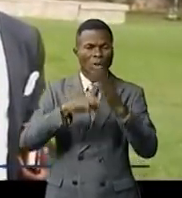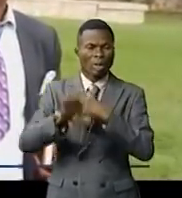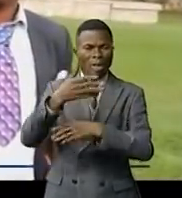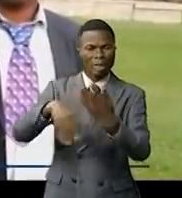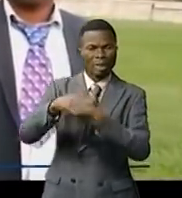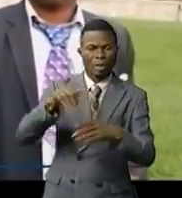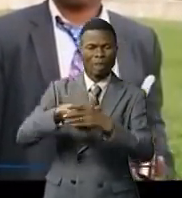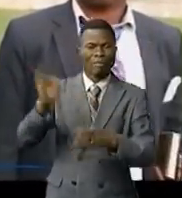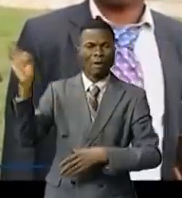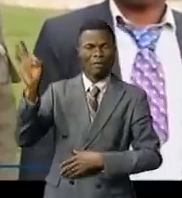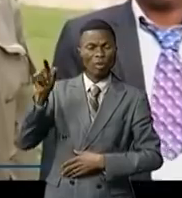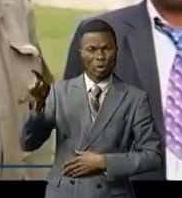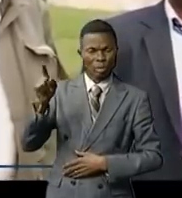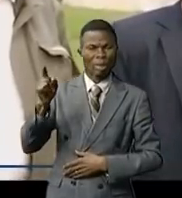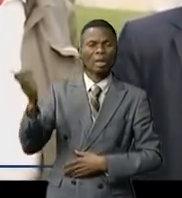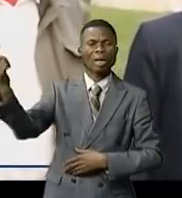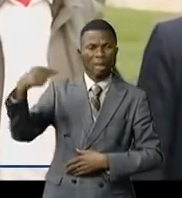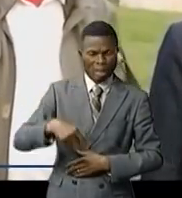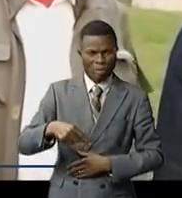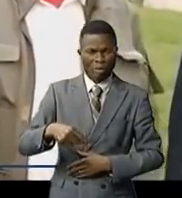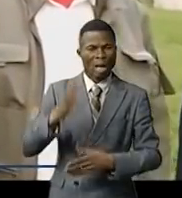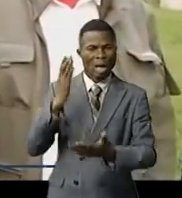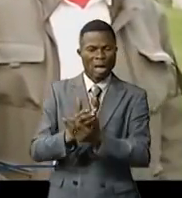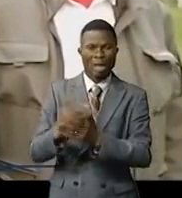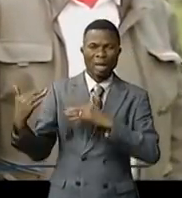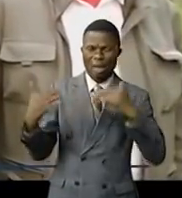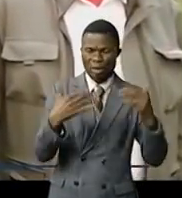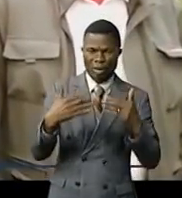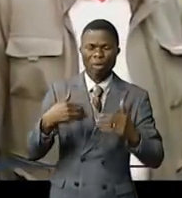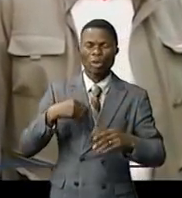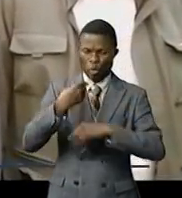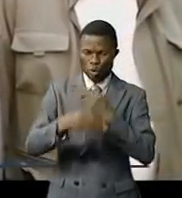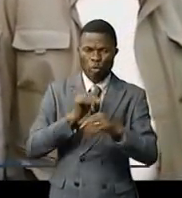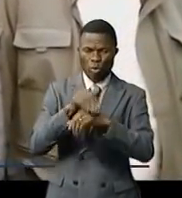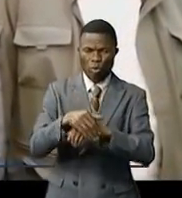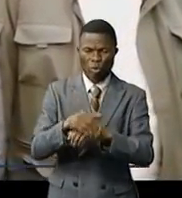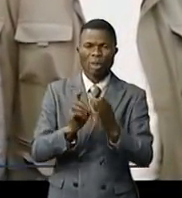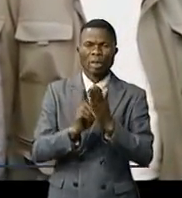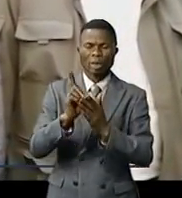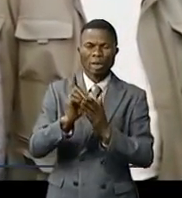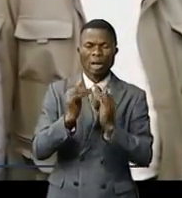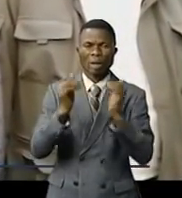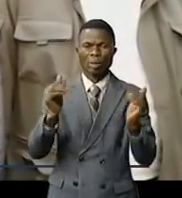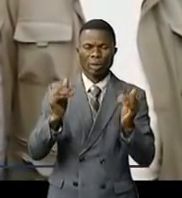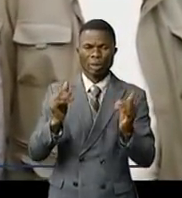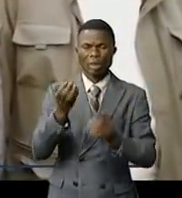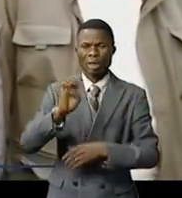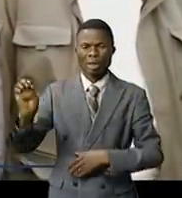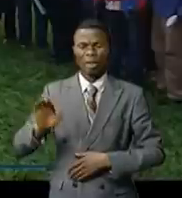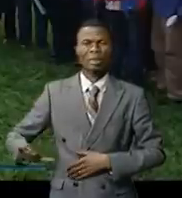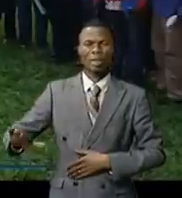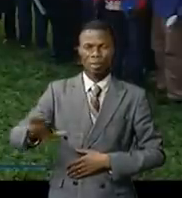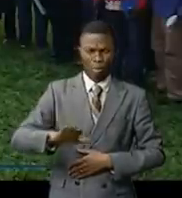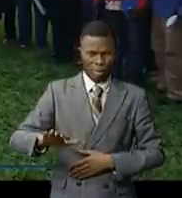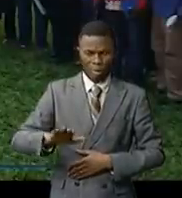qui traînent encore dans la brousse de venir rendre les armes pour que nous puissions tous participer à la pacification de l'Est du pays.